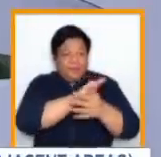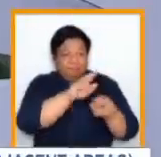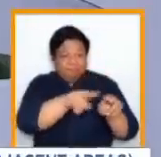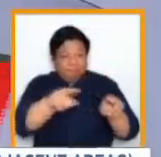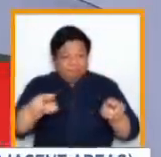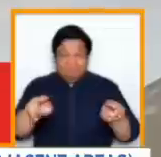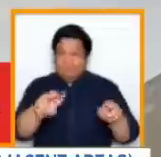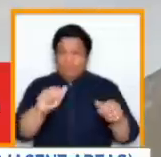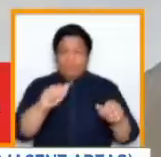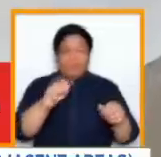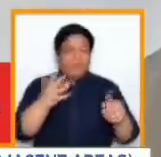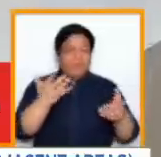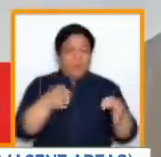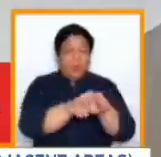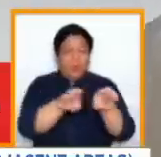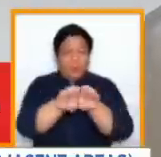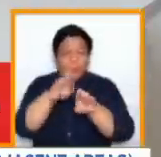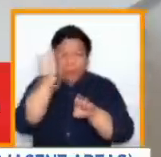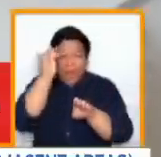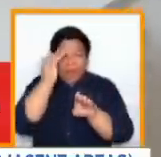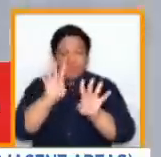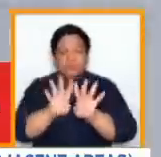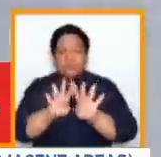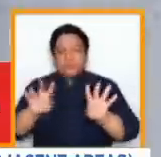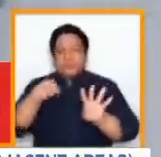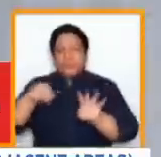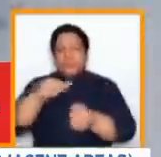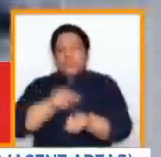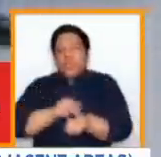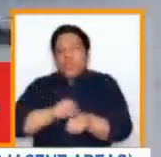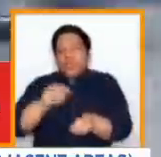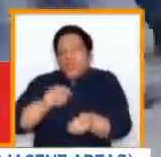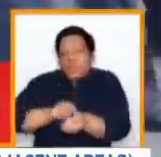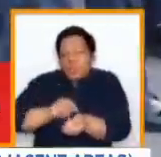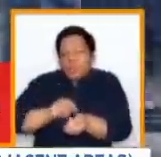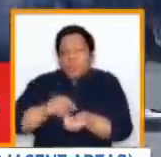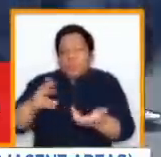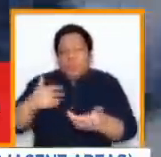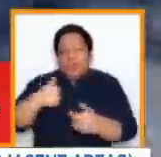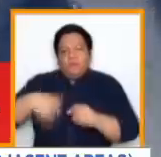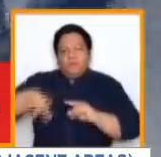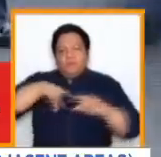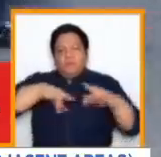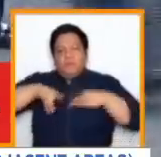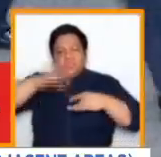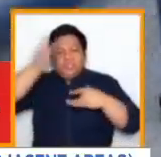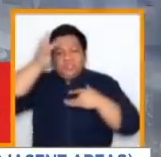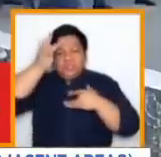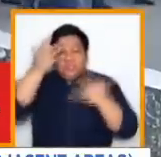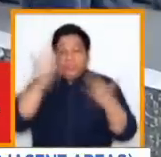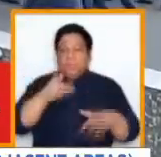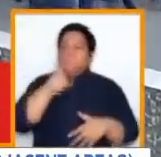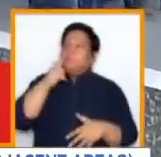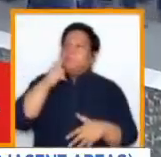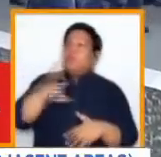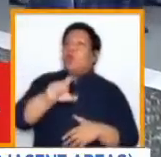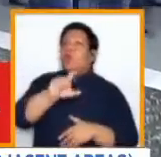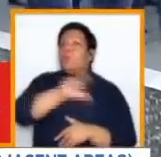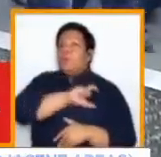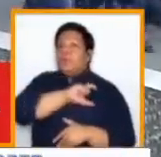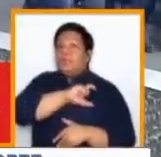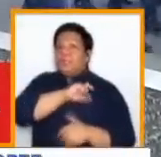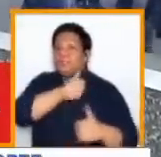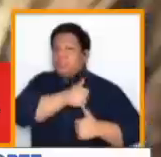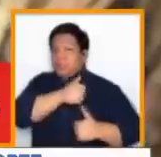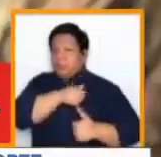medical frontliners na tinatamaan na rin ng COVID-19. Ipinag-utos na ang pagkuha ng mga nurse mula sa pulisya at militar na suportahan ng mga